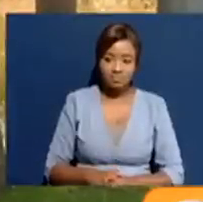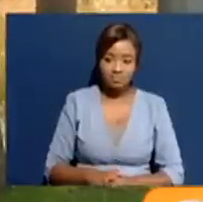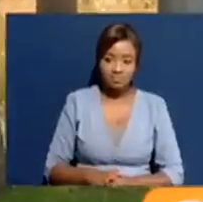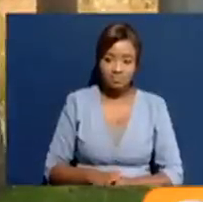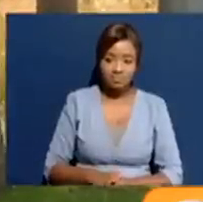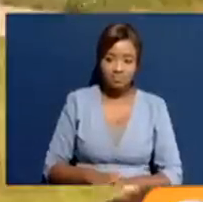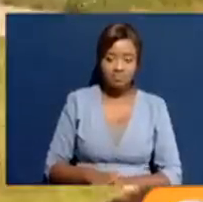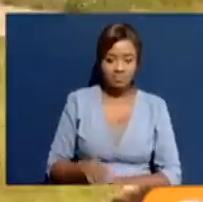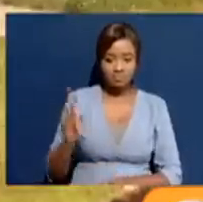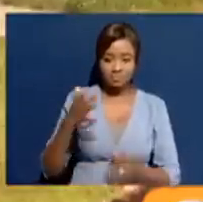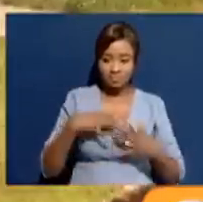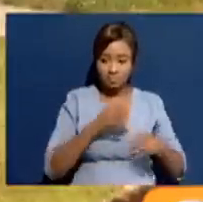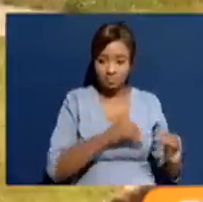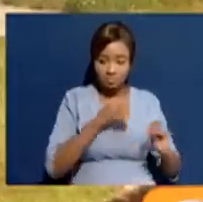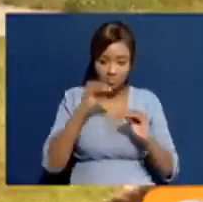watu kuhamia hapa mwaka